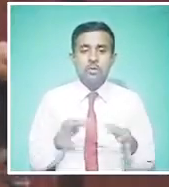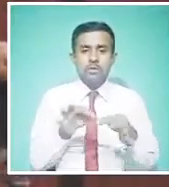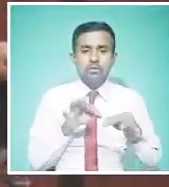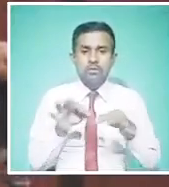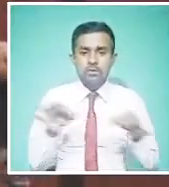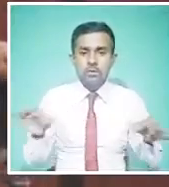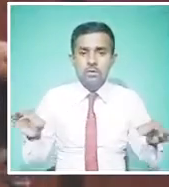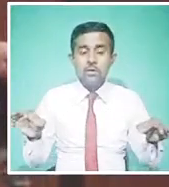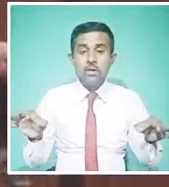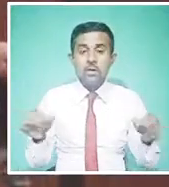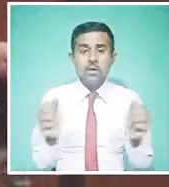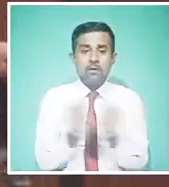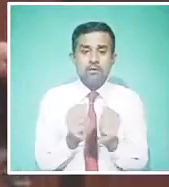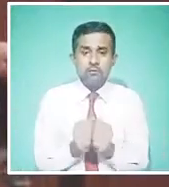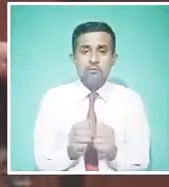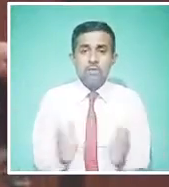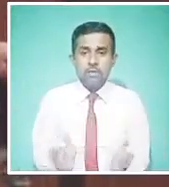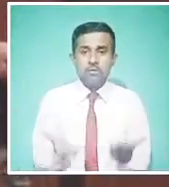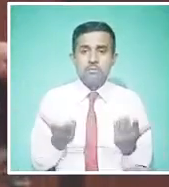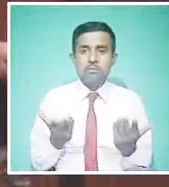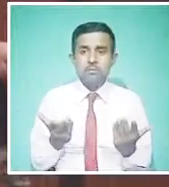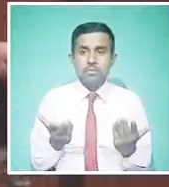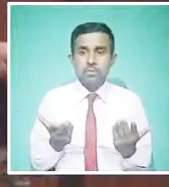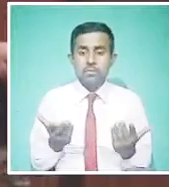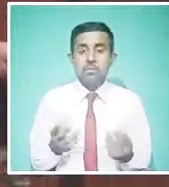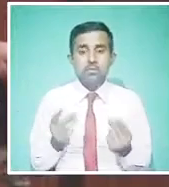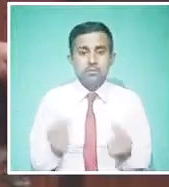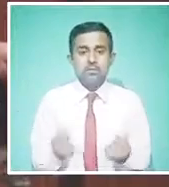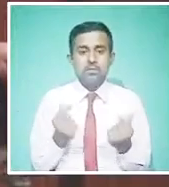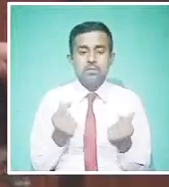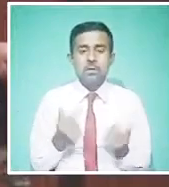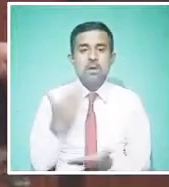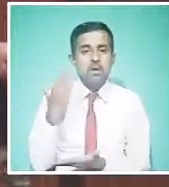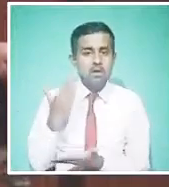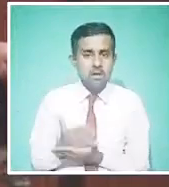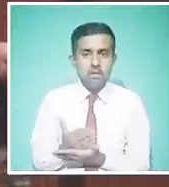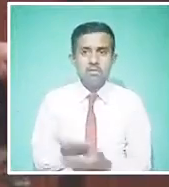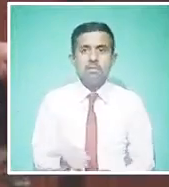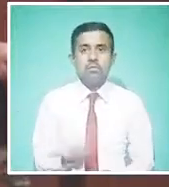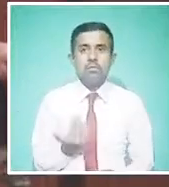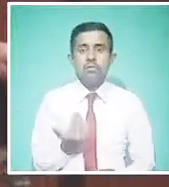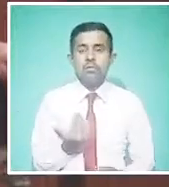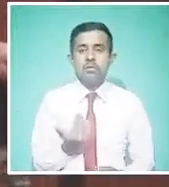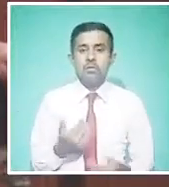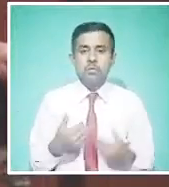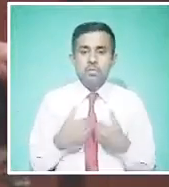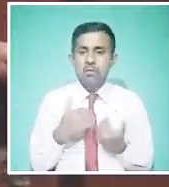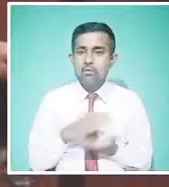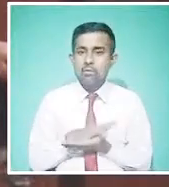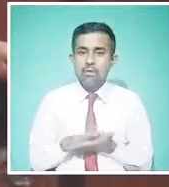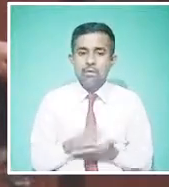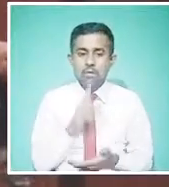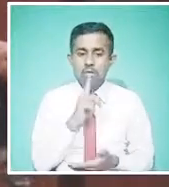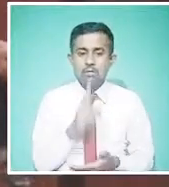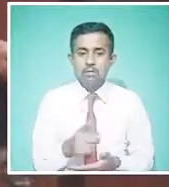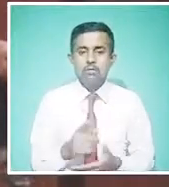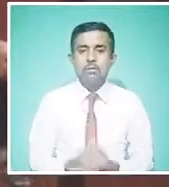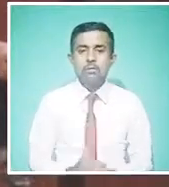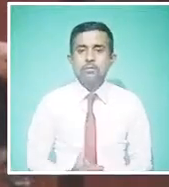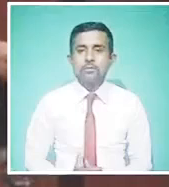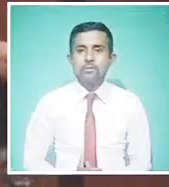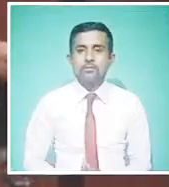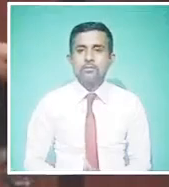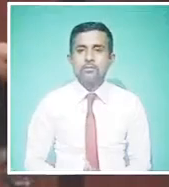செய்யப்படுவதை உடன் நிறுத்த வேண்டும் என்று இந்த சபையிலே நான் வினயமாக கேட்டுக்கொள்ள விரும்புகின்றேன். அடுத்ததாக இங்கே